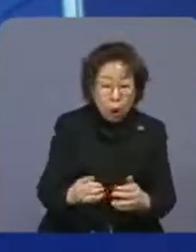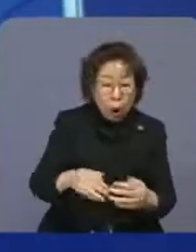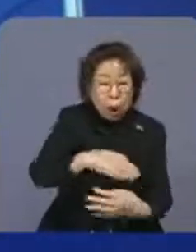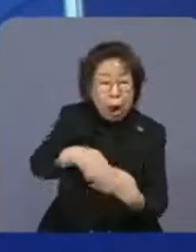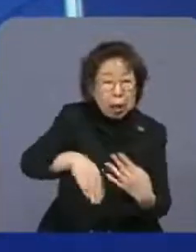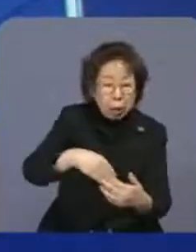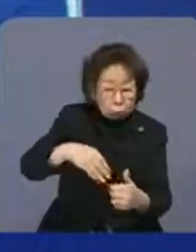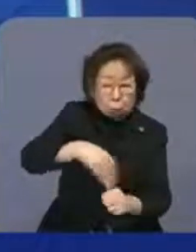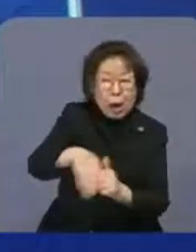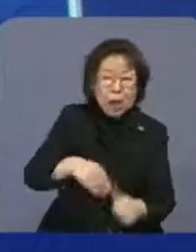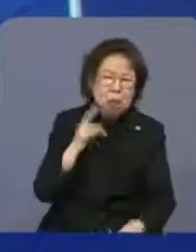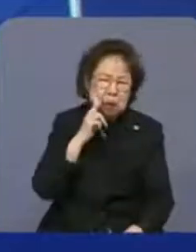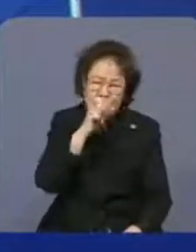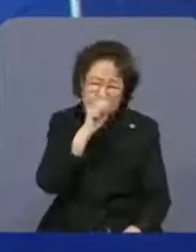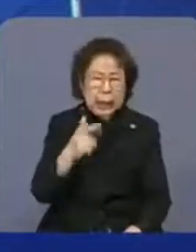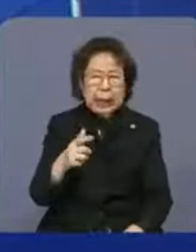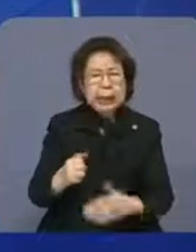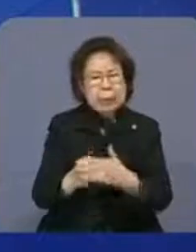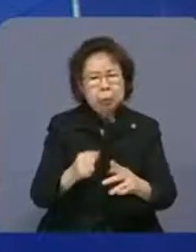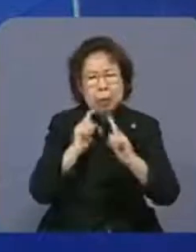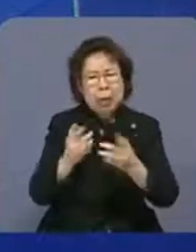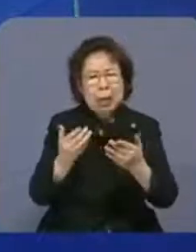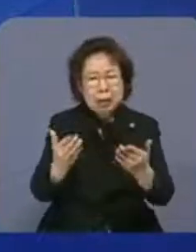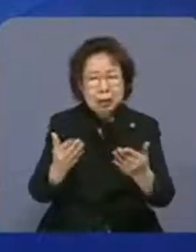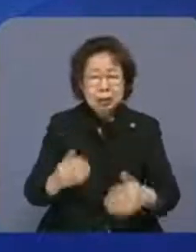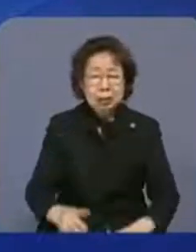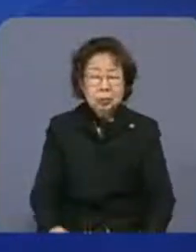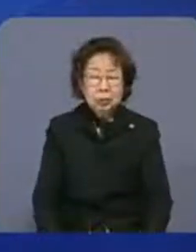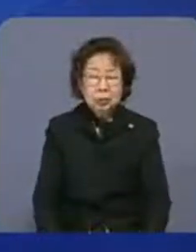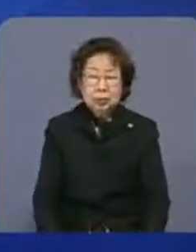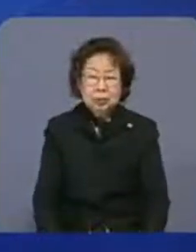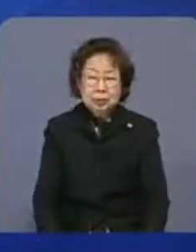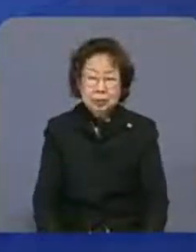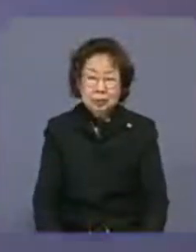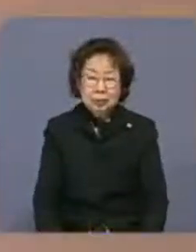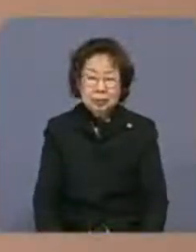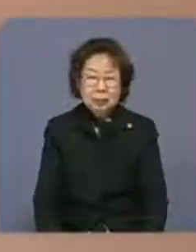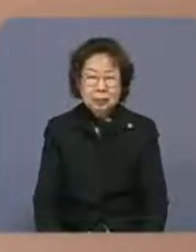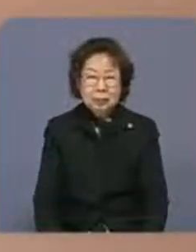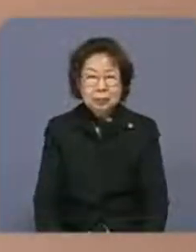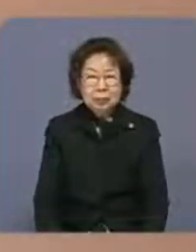나빠질 것이라고 주장을 하고 있습니다. 김기혜 기자가 보도합니다.